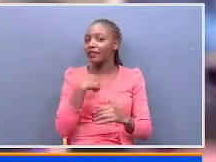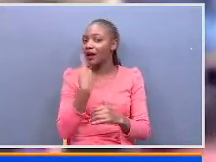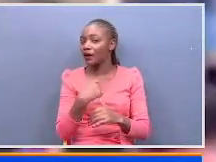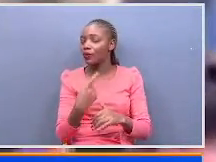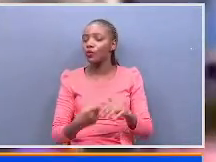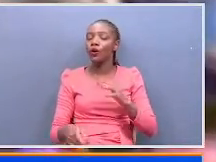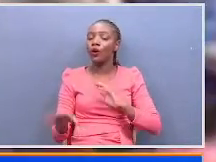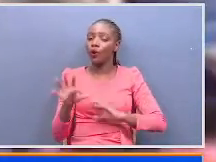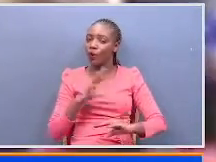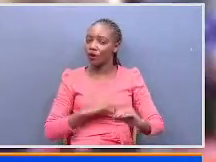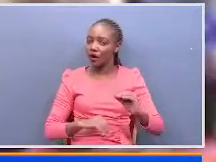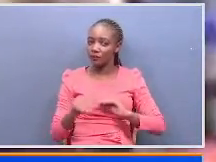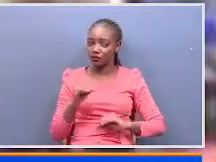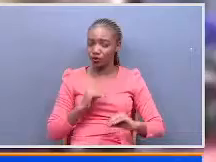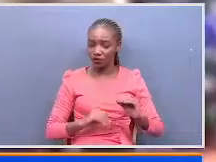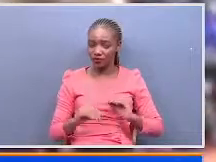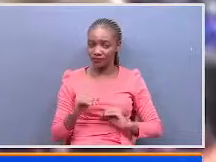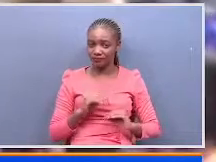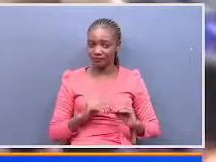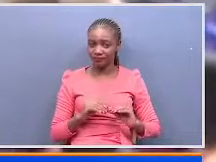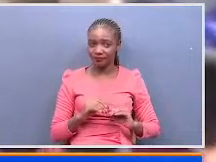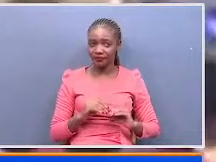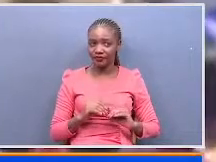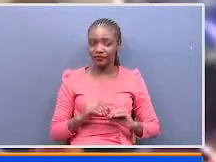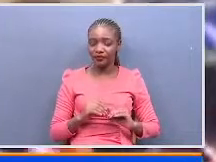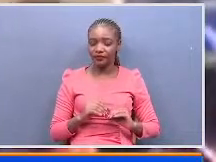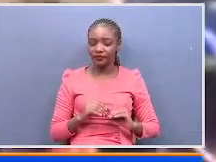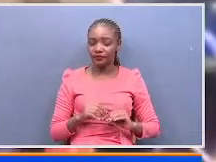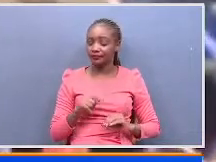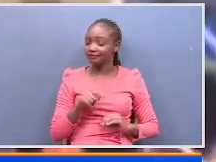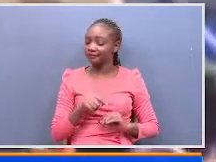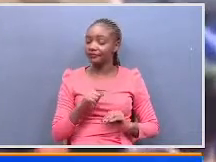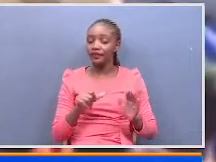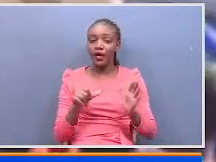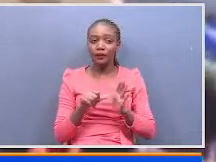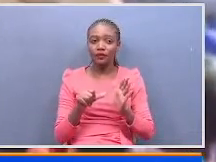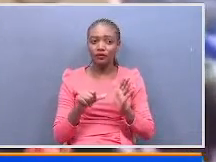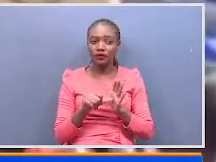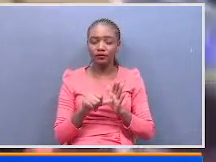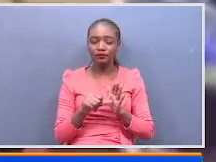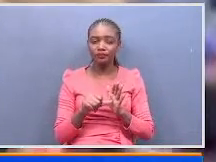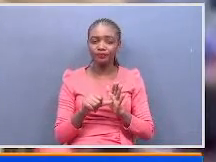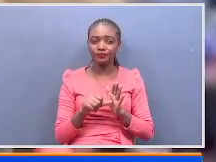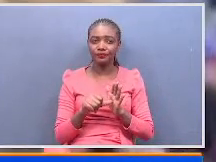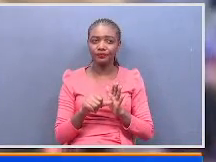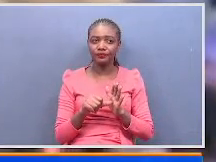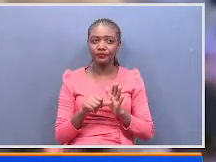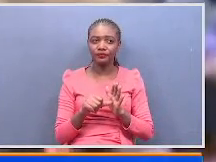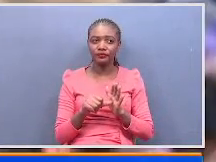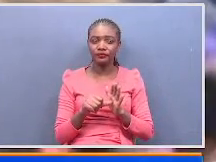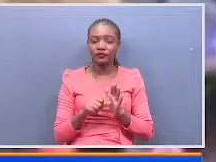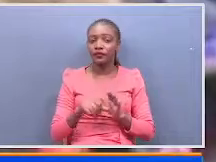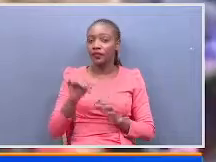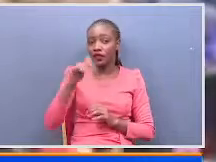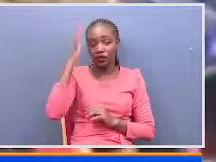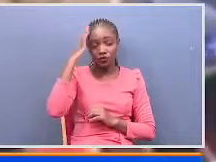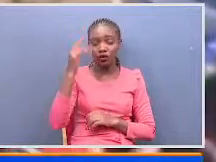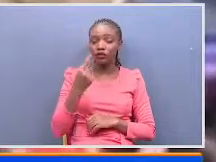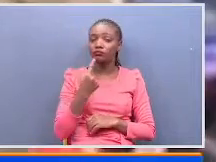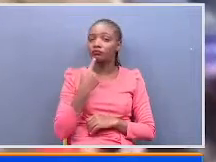nne ambao naitwa ufisadi. Ufisadi. Ufisadi. Ndio sababu